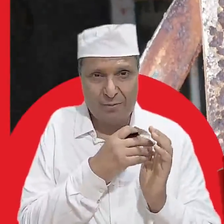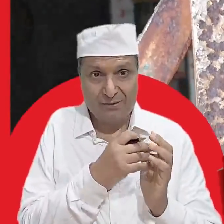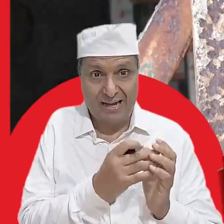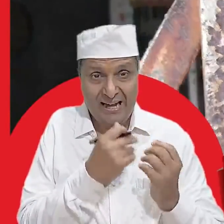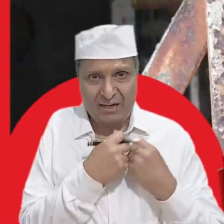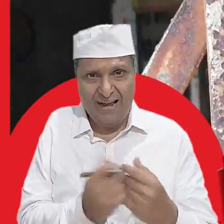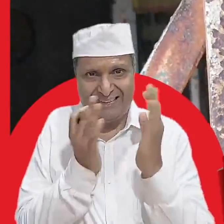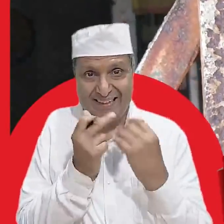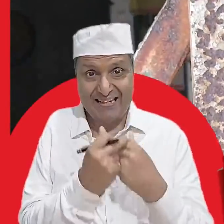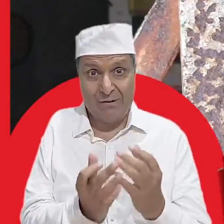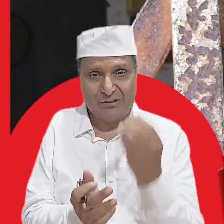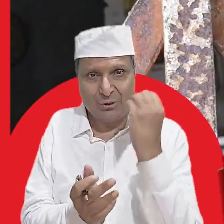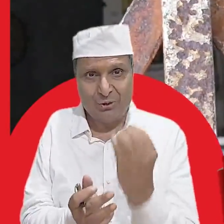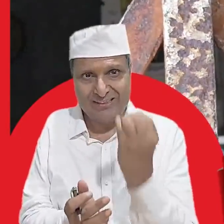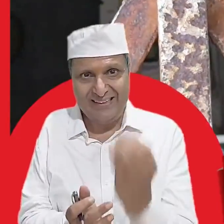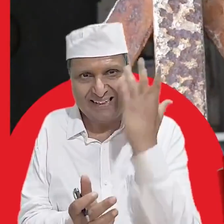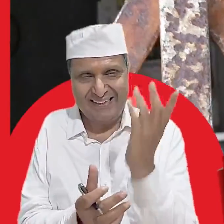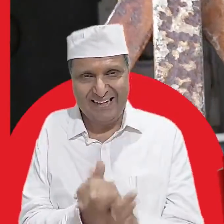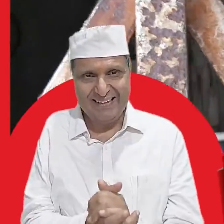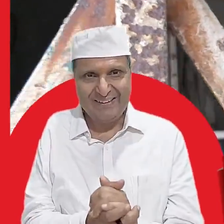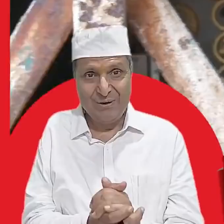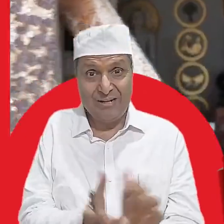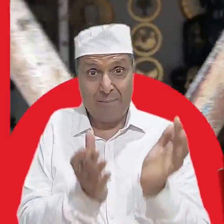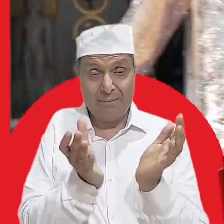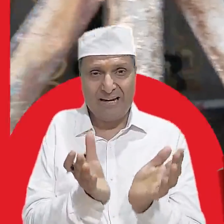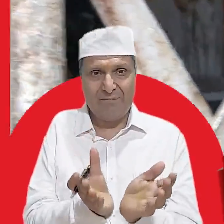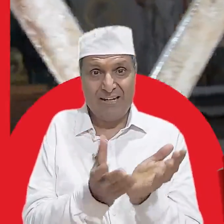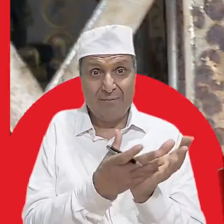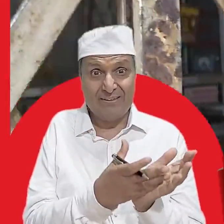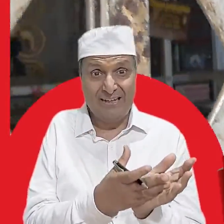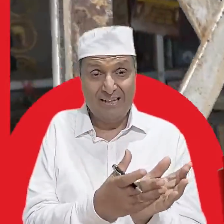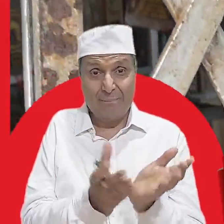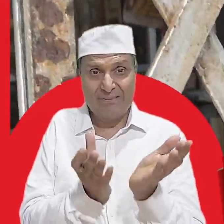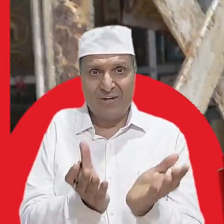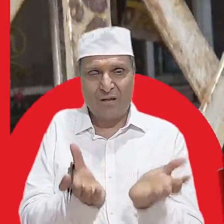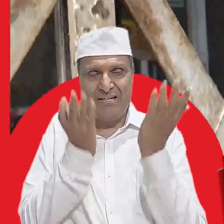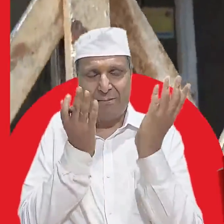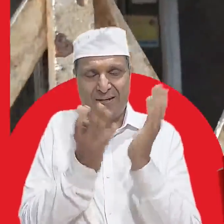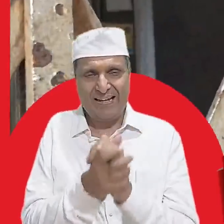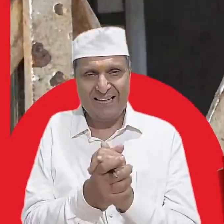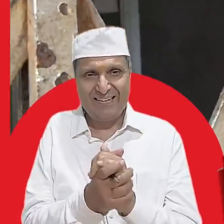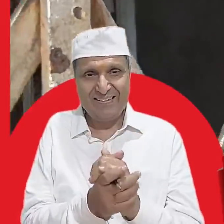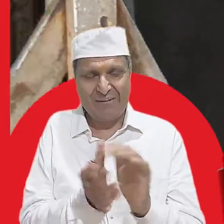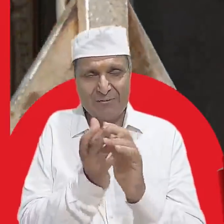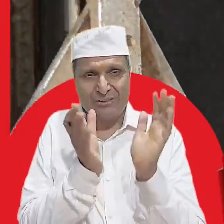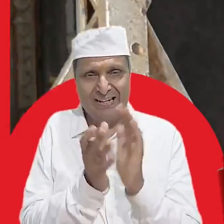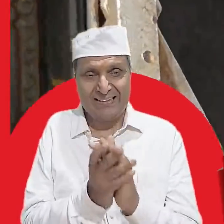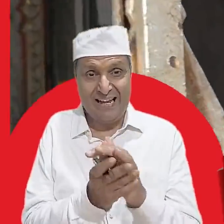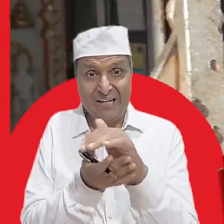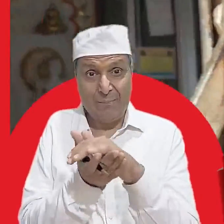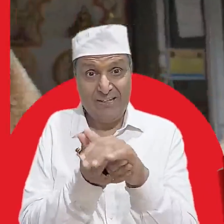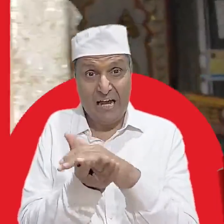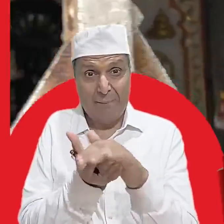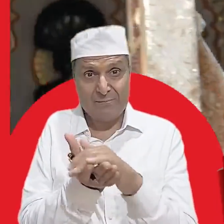विभाग वन विभाग द्वारा अवैध गैर कानूनी तोड़ दी जाती है और यहां पर बना हमारे यह मंदिर अब तालों के बीच में पड़ा है। शावक कुछ नहीं